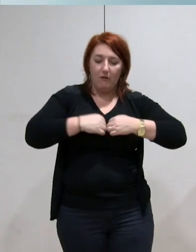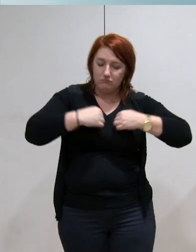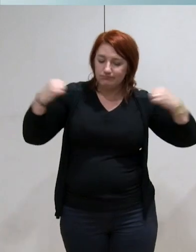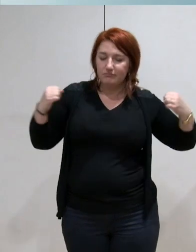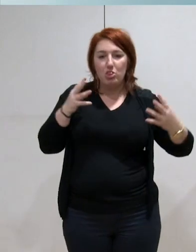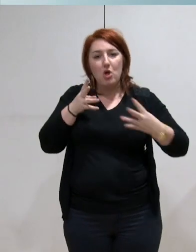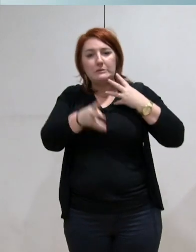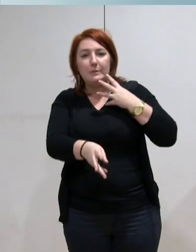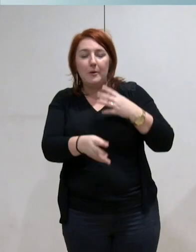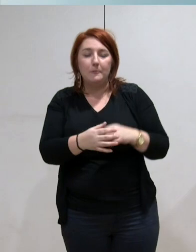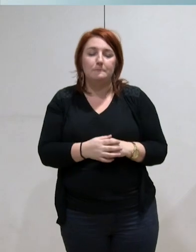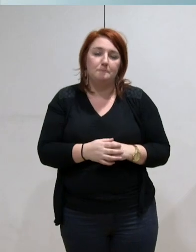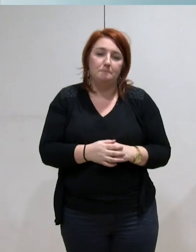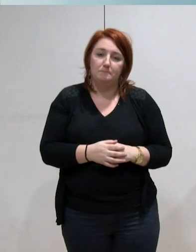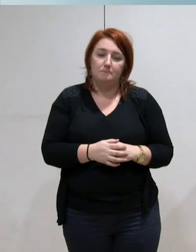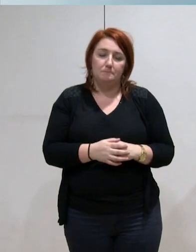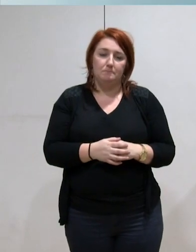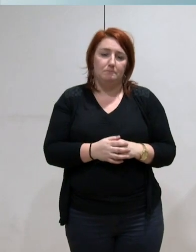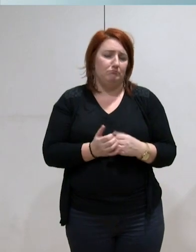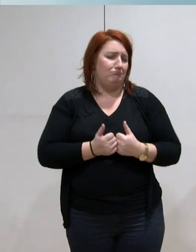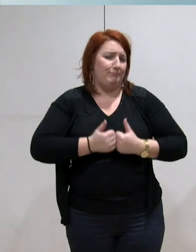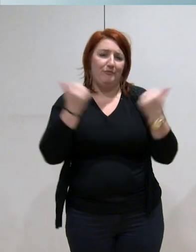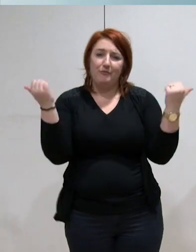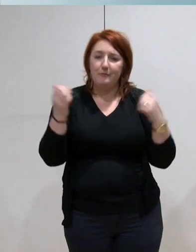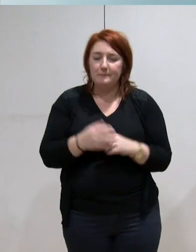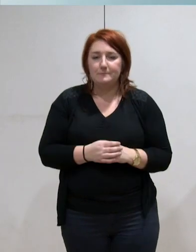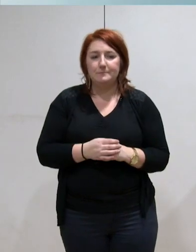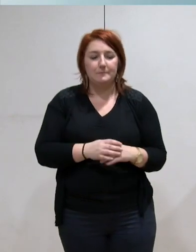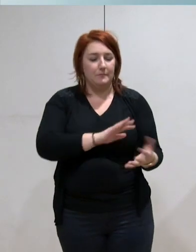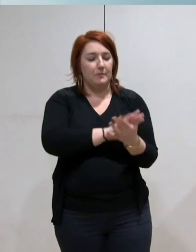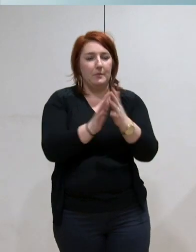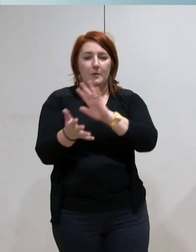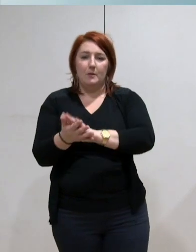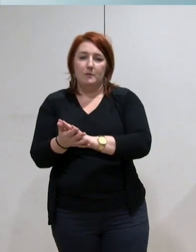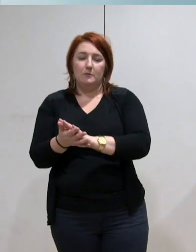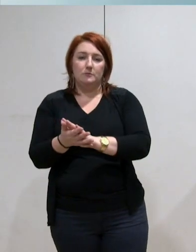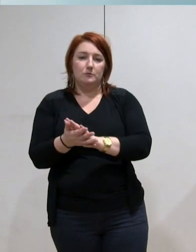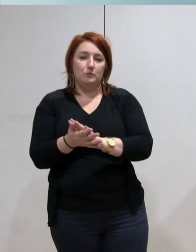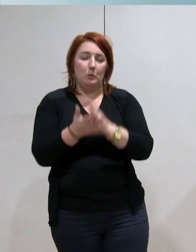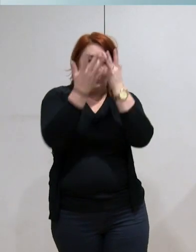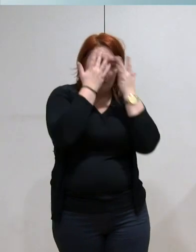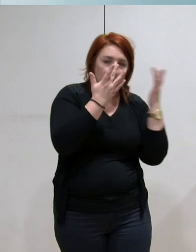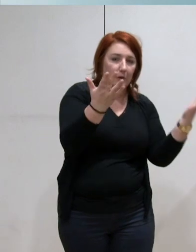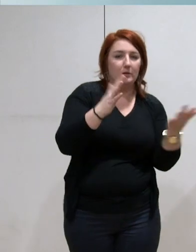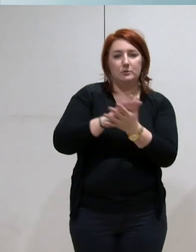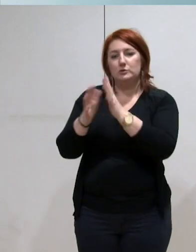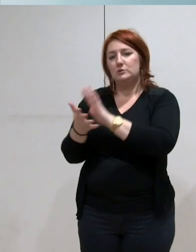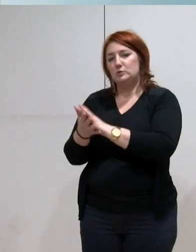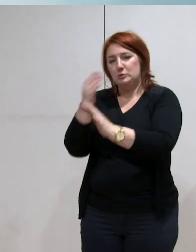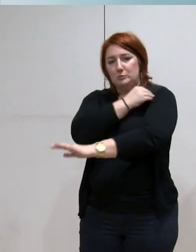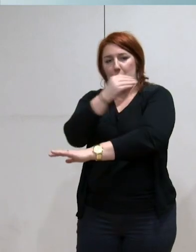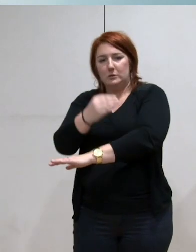des subventions attribuées aux association du secteur des secteurs culturels et sportifs mais